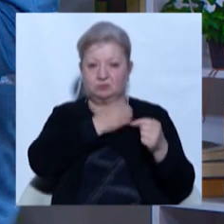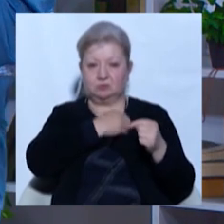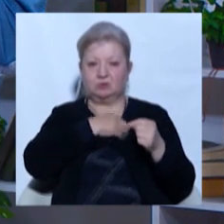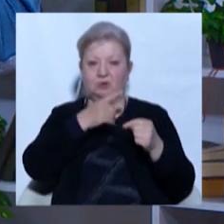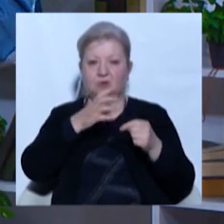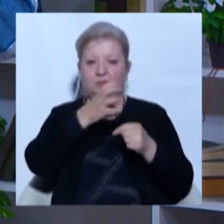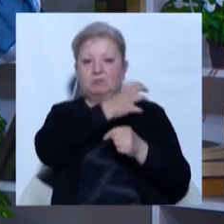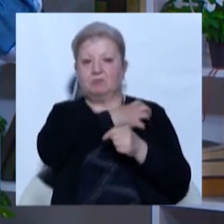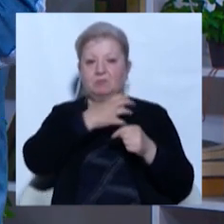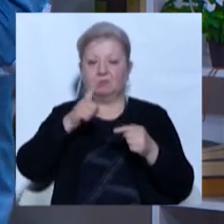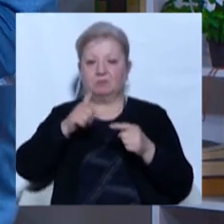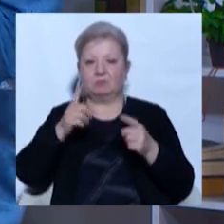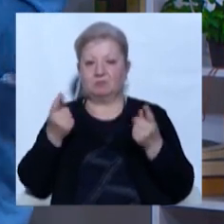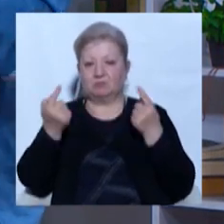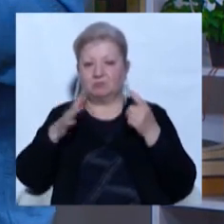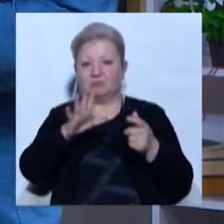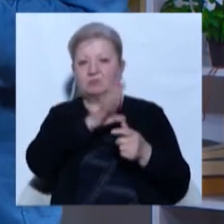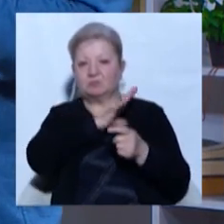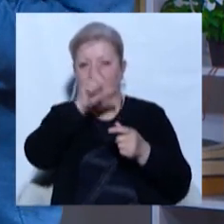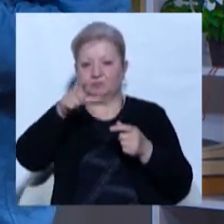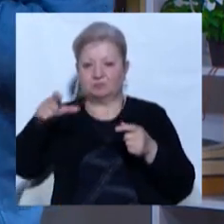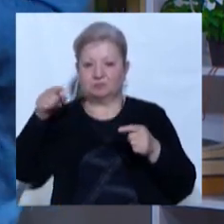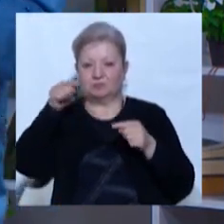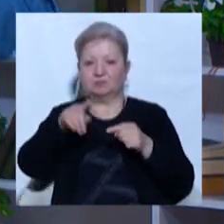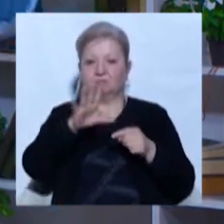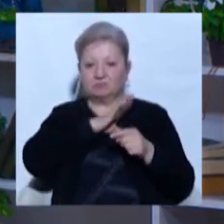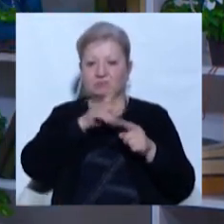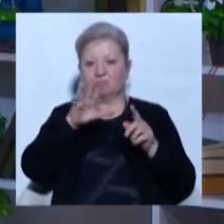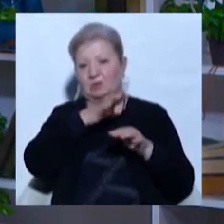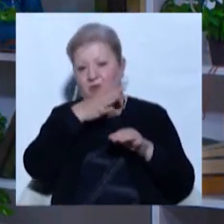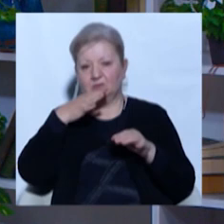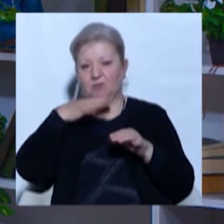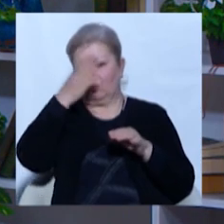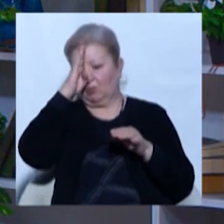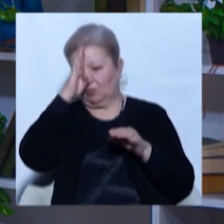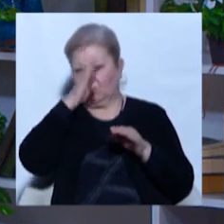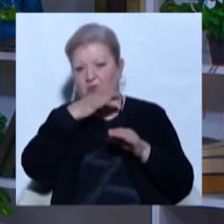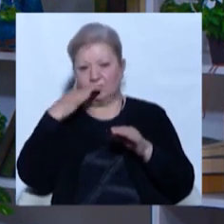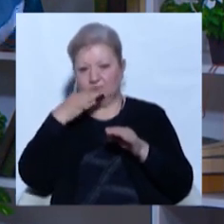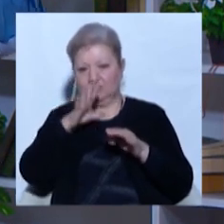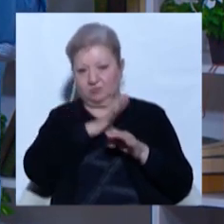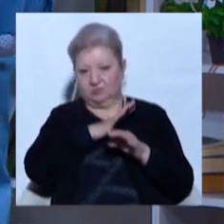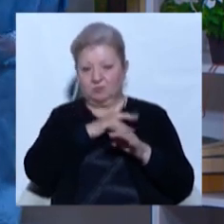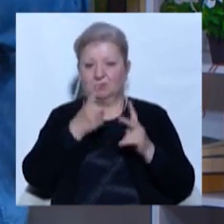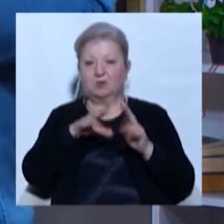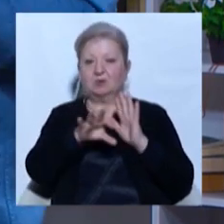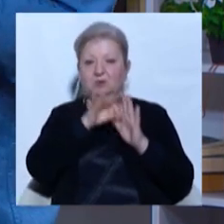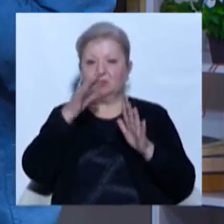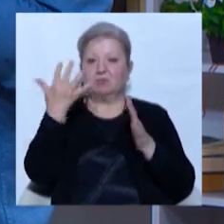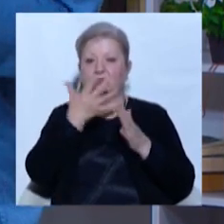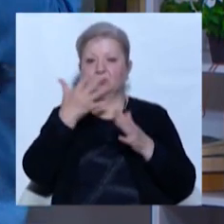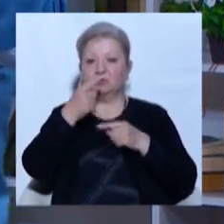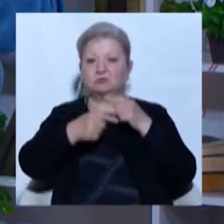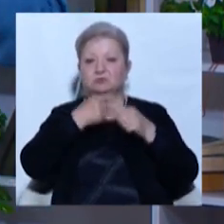ფეოდალები, რომელიც ალბათ იმ დროისათვისაც ბრალად იყო. მათგან ერთ-ერთი ყველაზე გამორჩეული მეხუთე